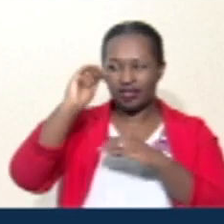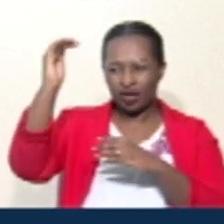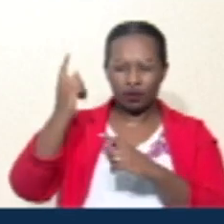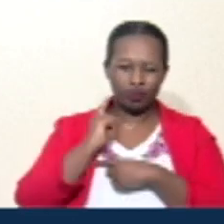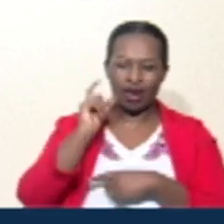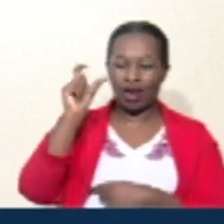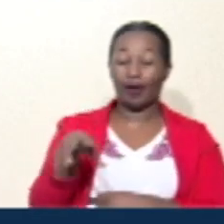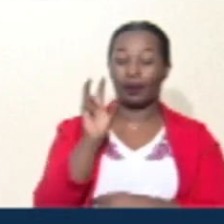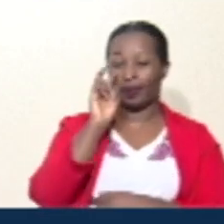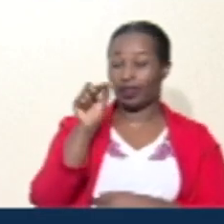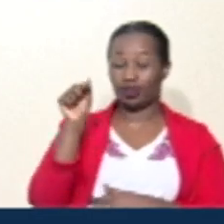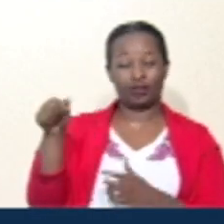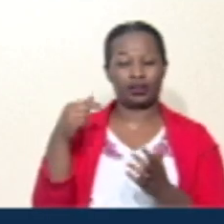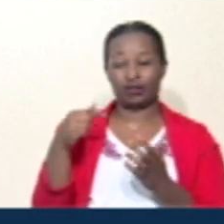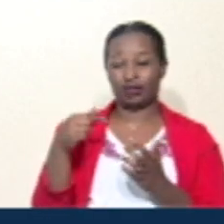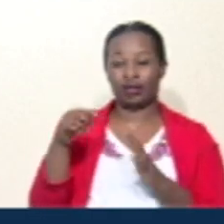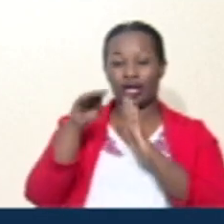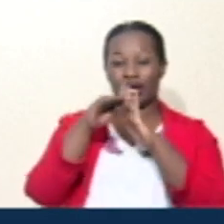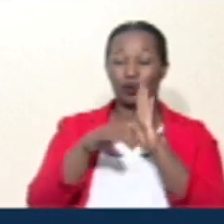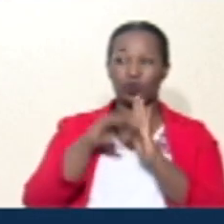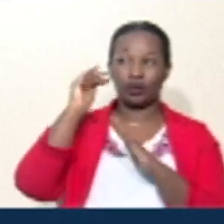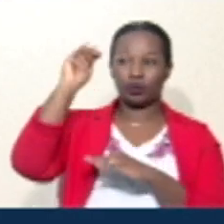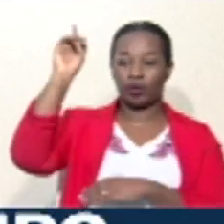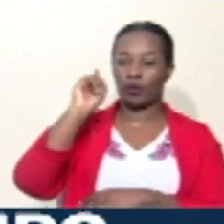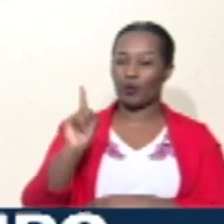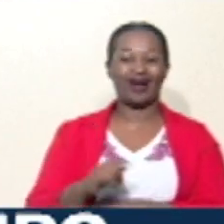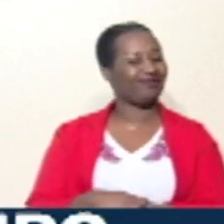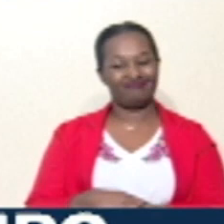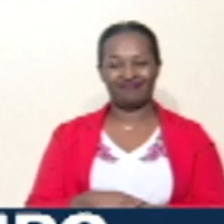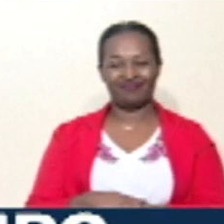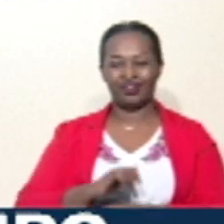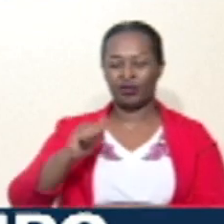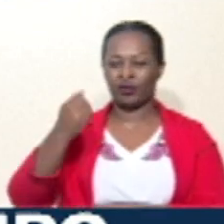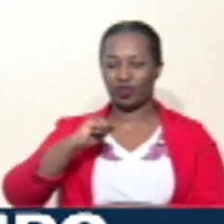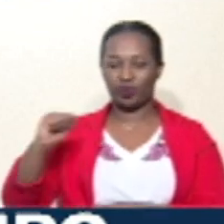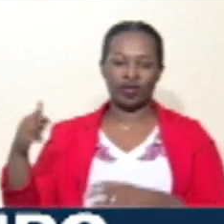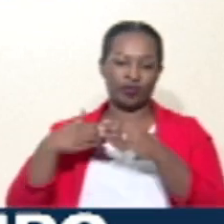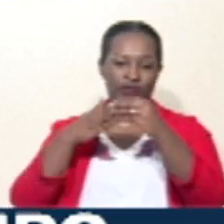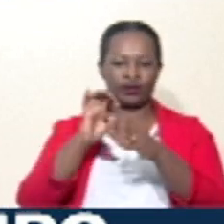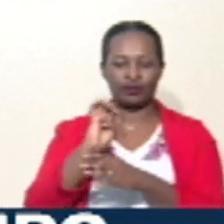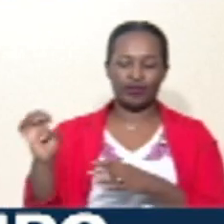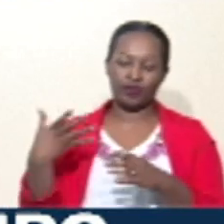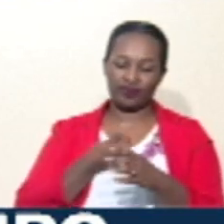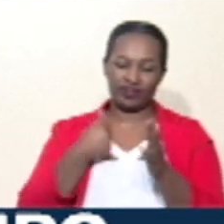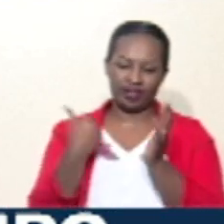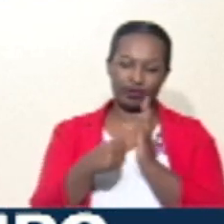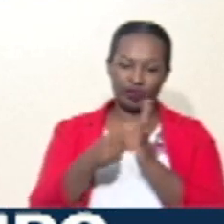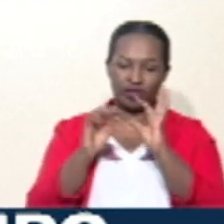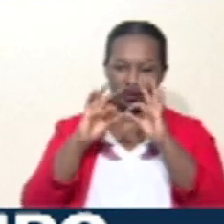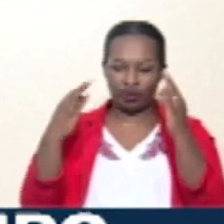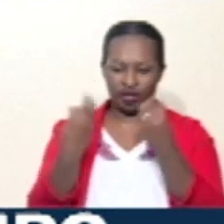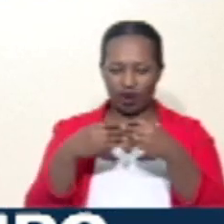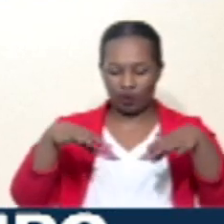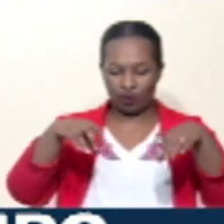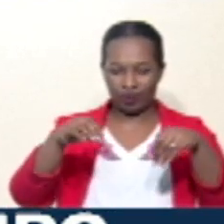ko iki kintu atari gahunda y'urwego rumwe. Ku rundi ruhande, ubuyobozi bw'intara y'Iburasirazuba buracyahanganye n'ikibazo cy'imiryango ituye ku